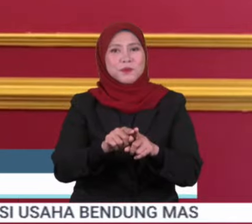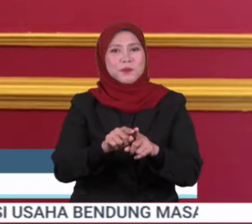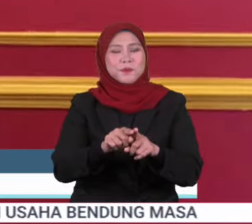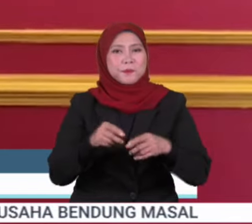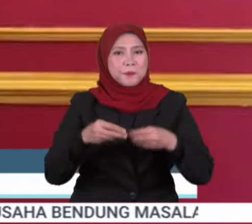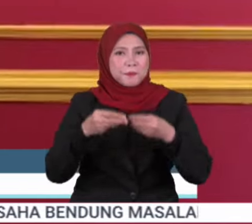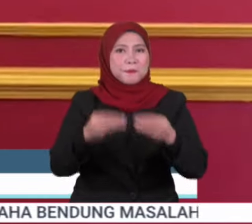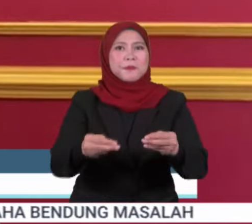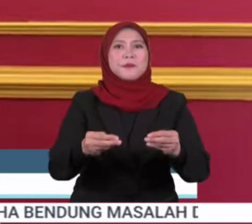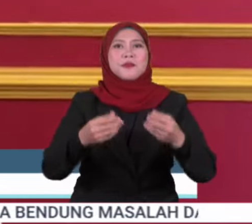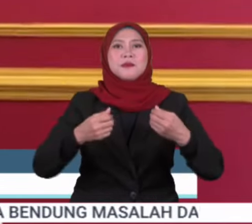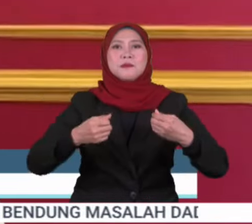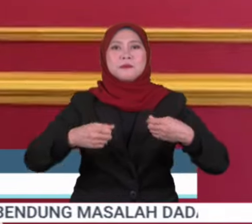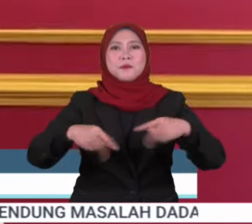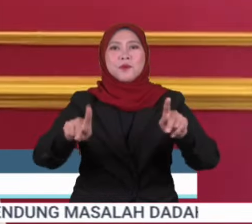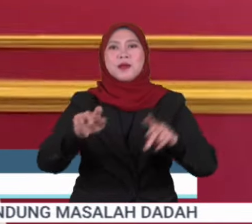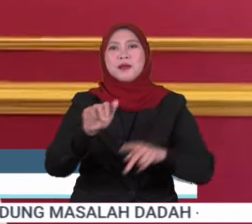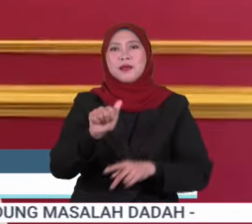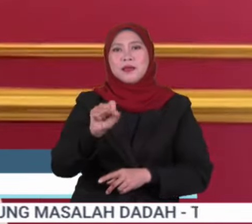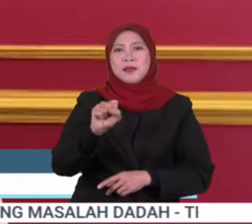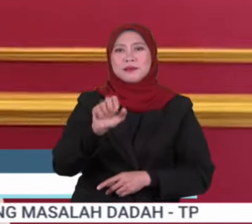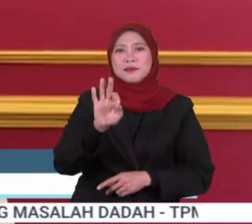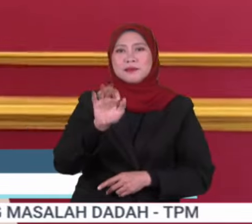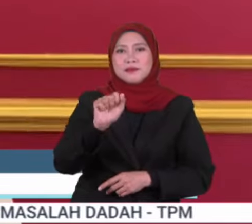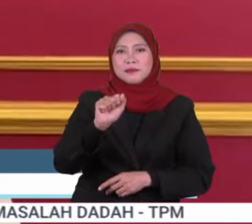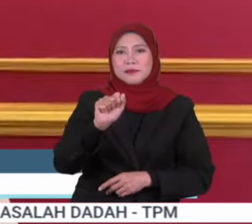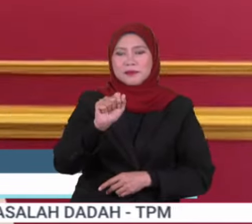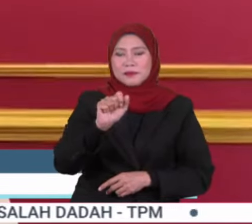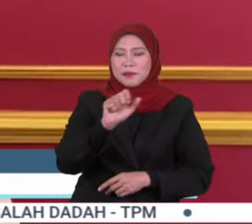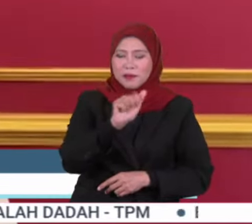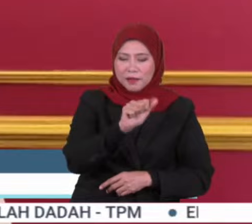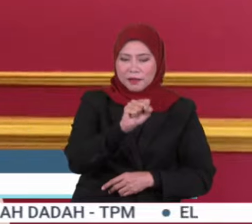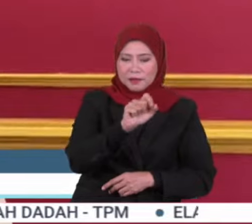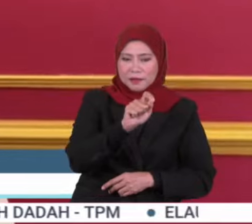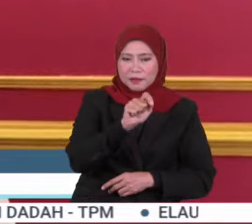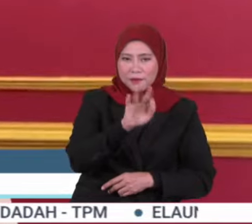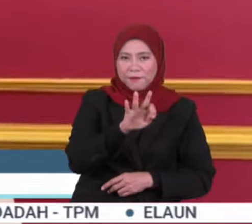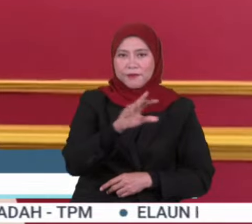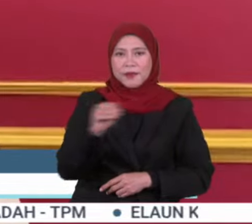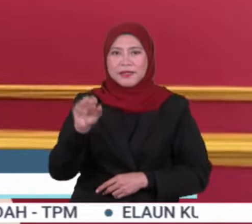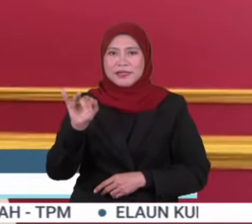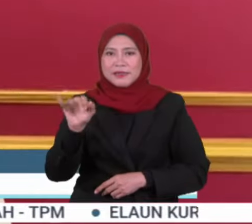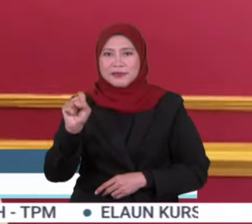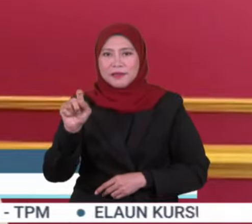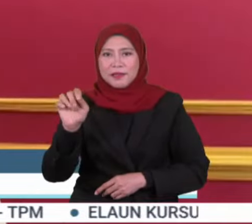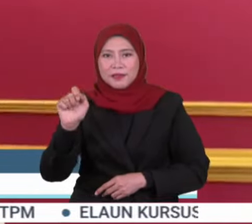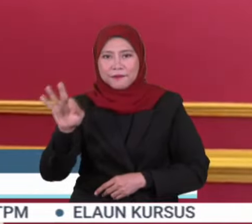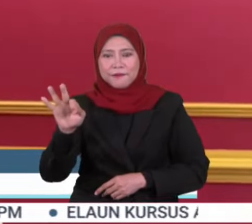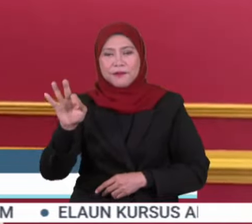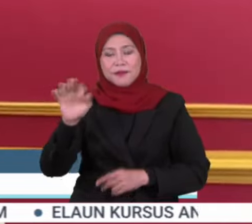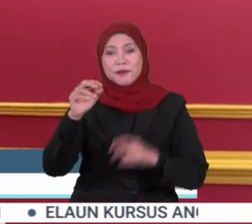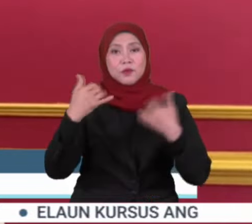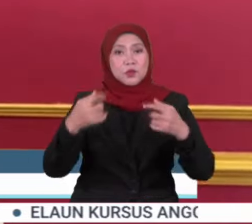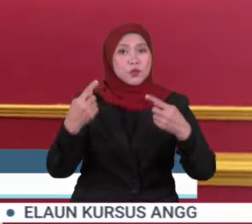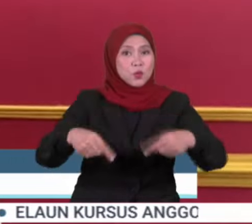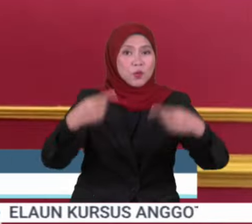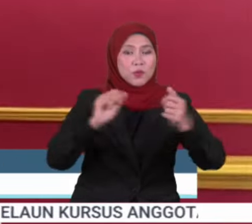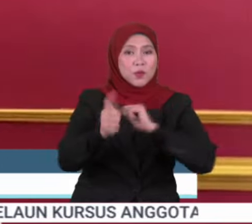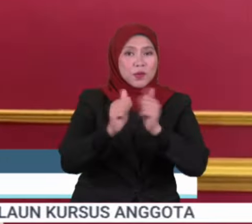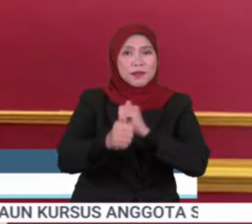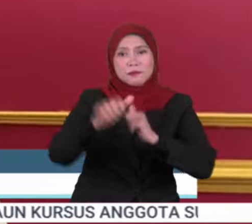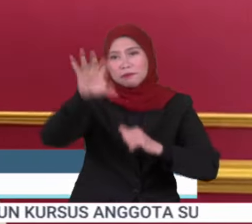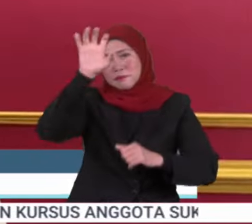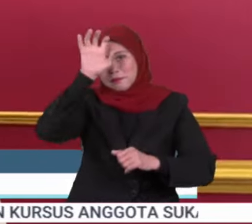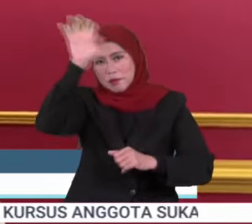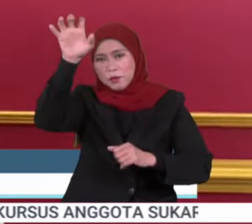memberi peluang kepada Astaf dan Istaf, iaitu acara sepak takraw akan berada dalam sukan Asia di